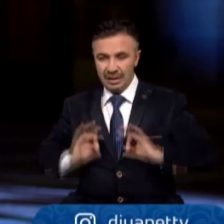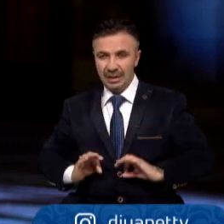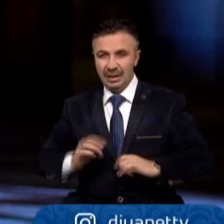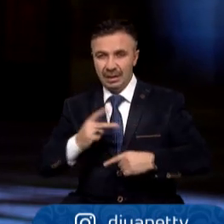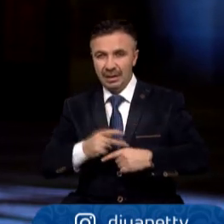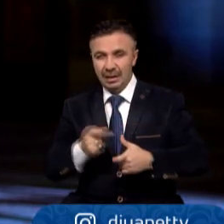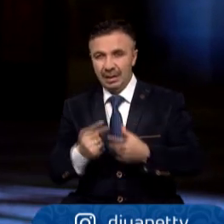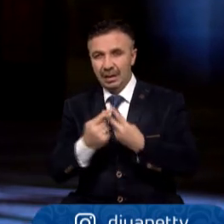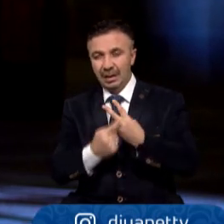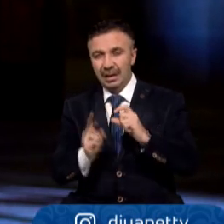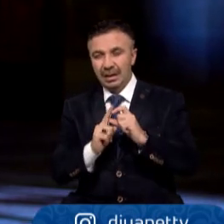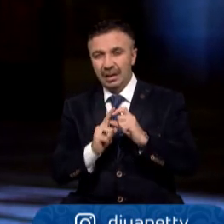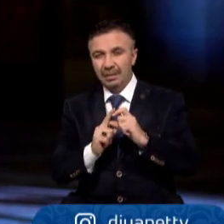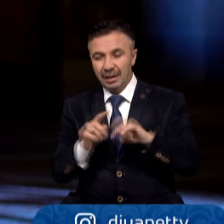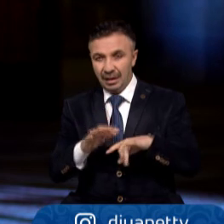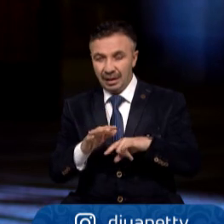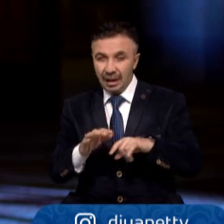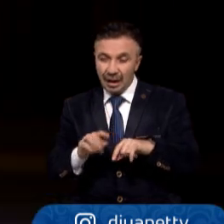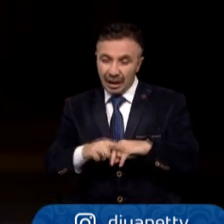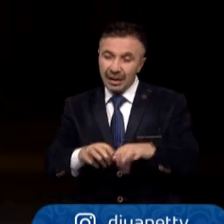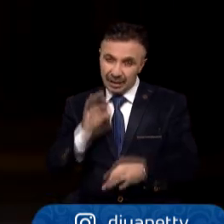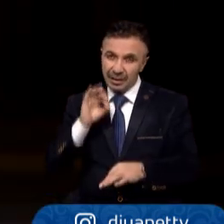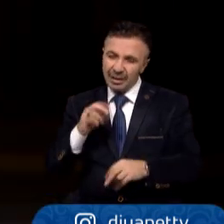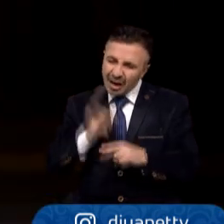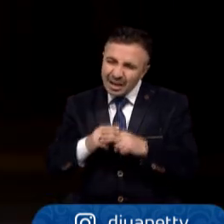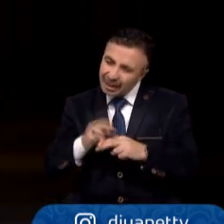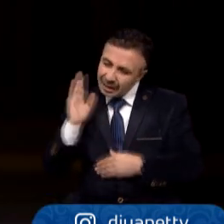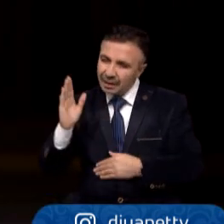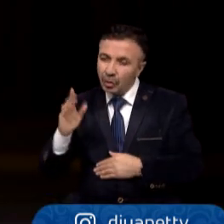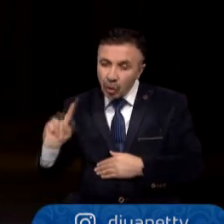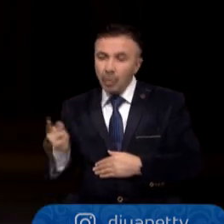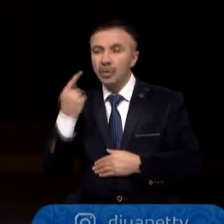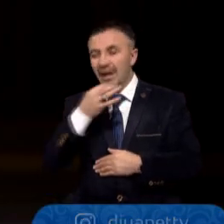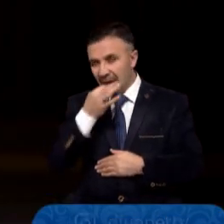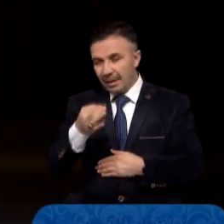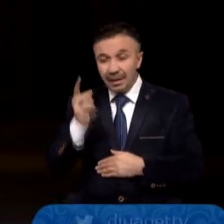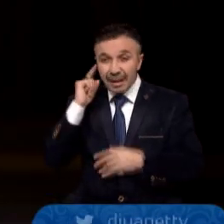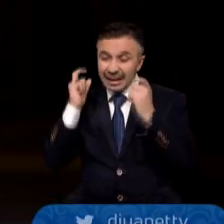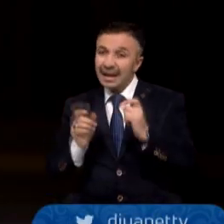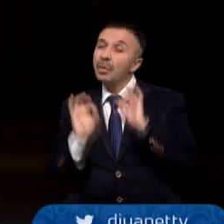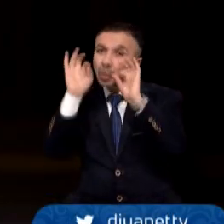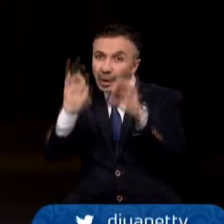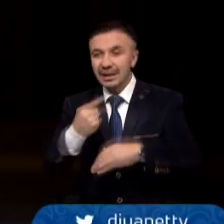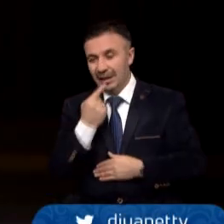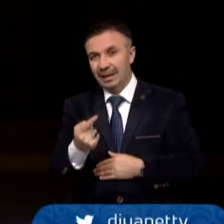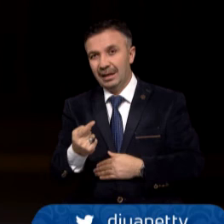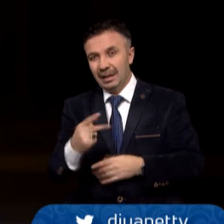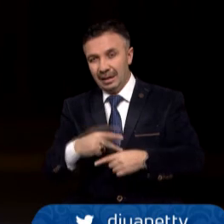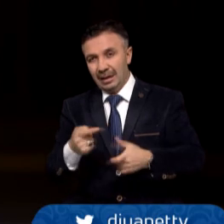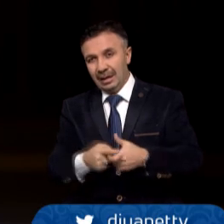Azatlı kölesi Zeyd Bin Harise yiyip acele git bu Müjdeli haberi Medine'ye